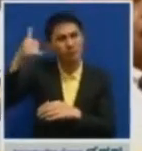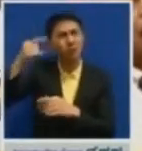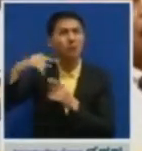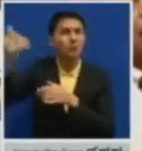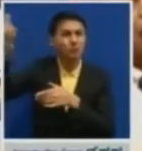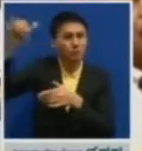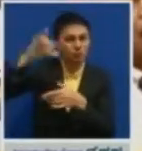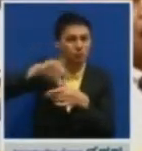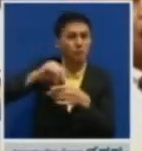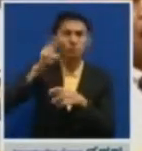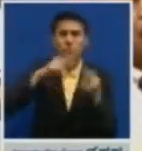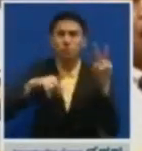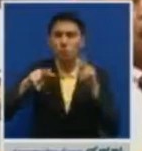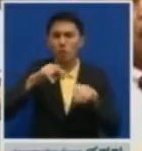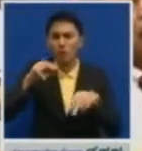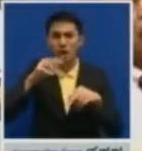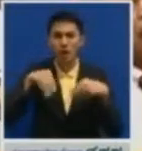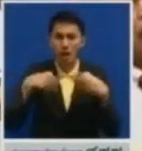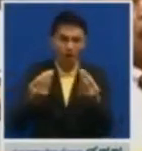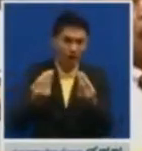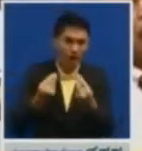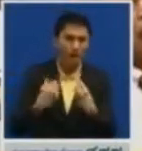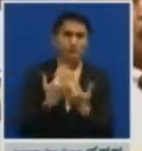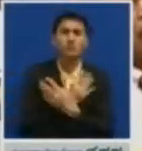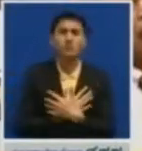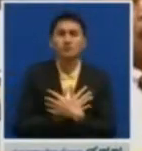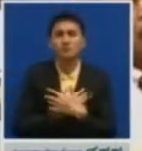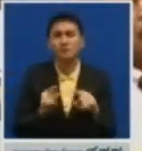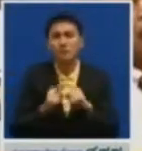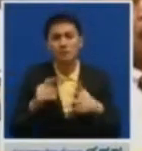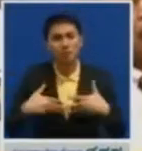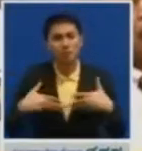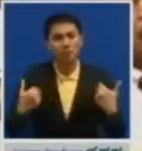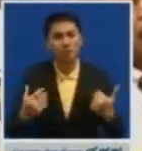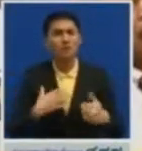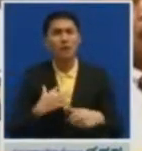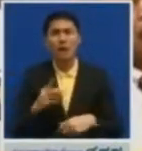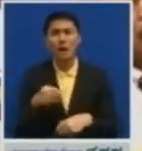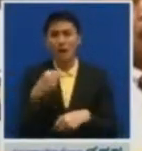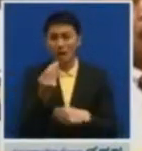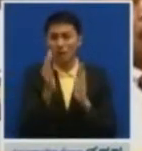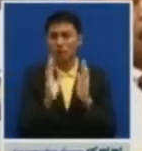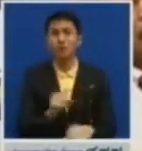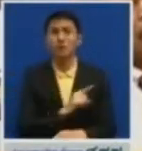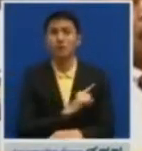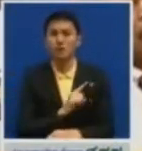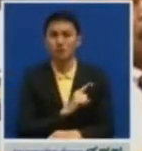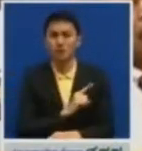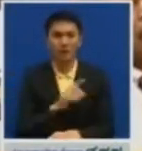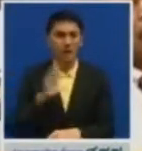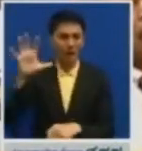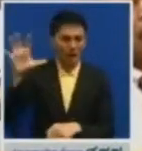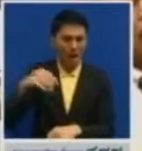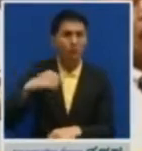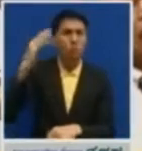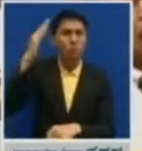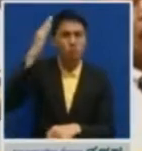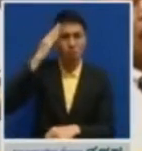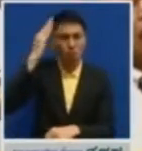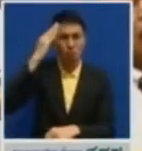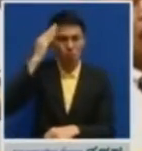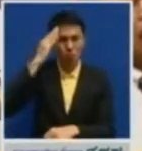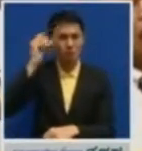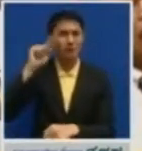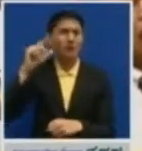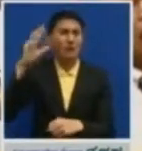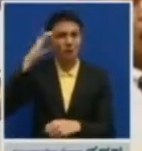องบ้านเมืองนะคะชาวบ้านวิงวอนให้หน่วยงานที่เกี่ยวข้องหรือผู้รับผิดชอบเนี่ยนำหัวเสาตะลุงนี้กลับ